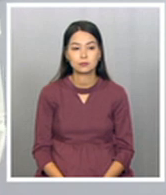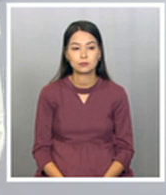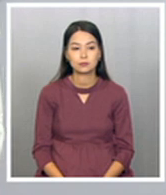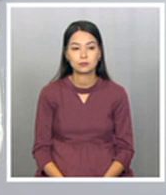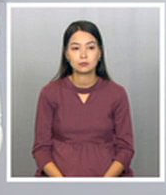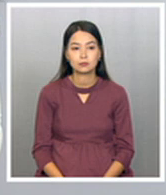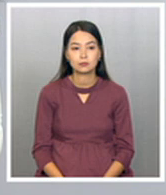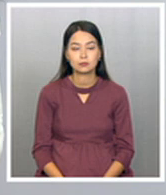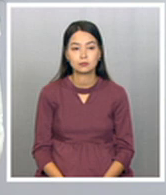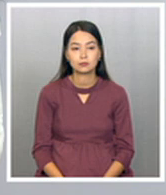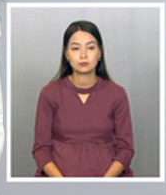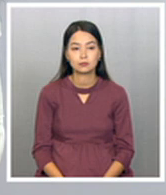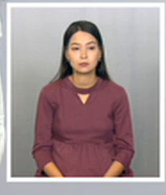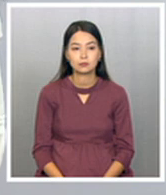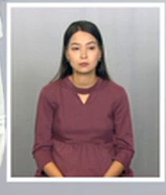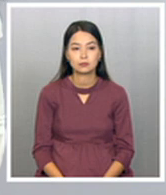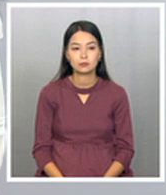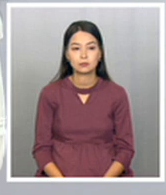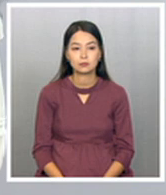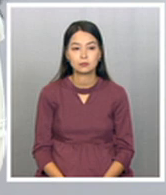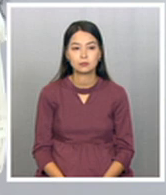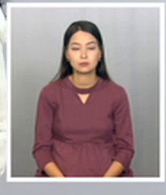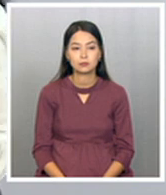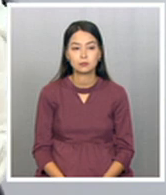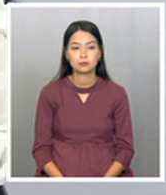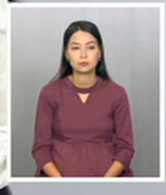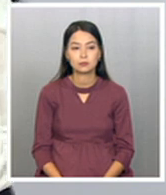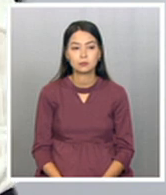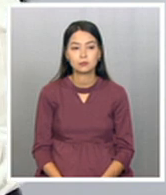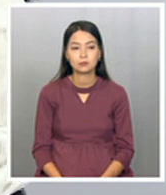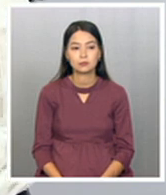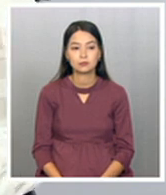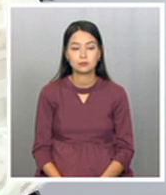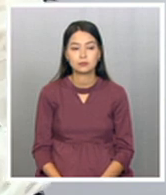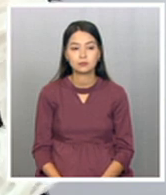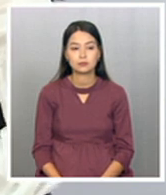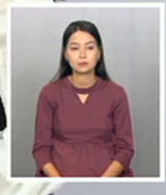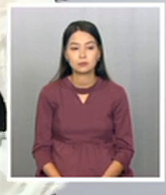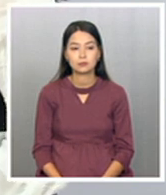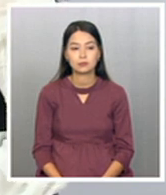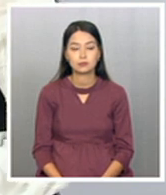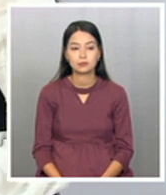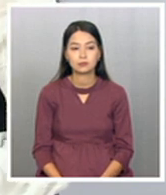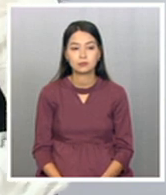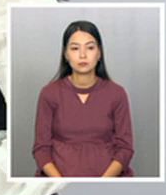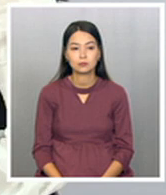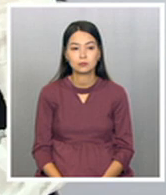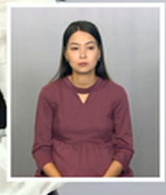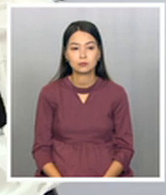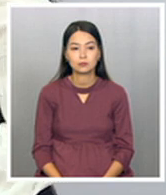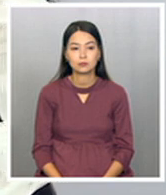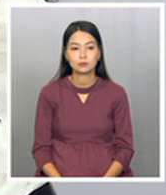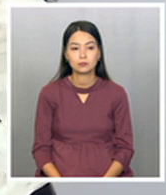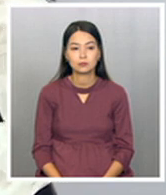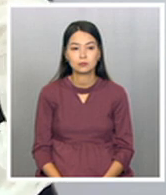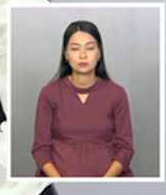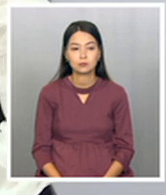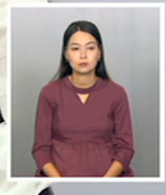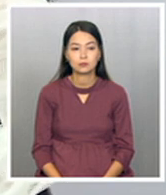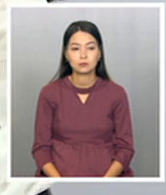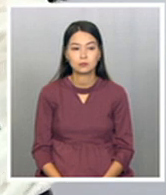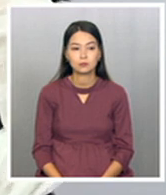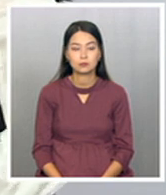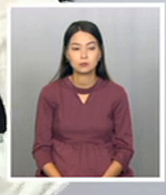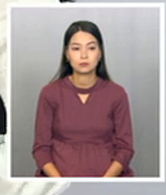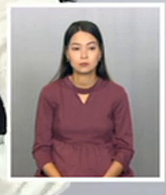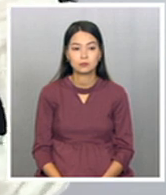x азайтылған 2 бөлінген 1 тең, y азайтылған 1 бөлінген минус 3. пропорция ретінде екеуін